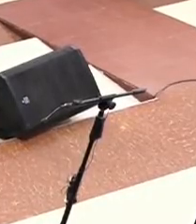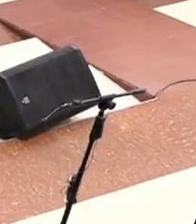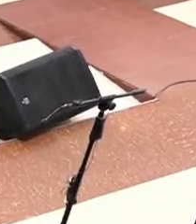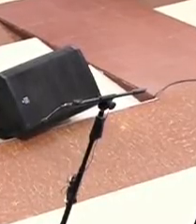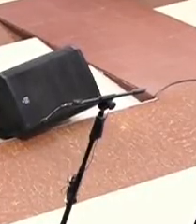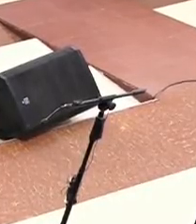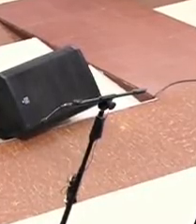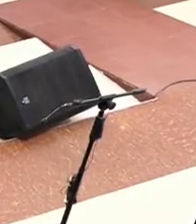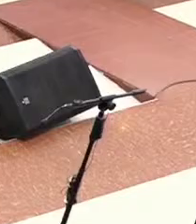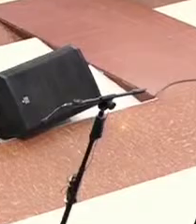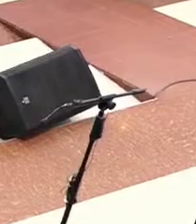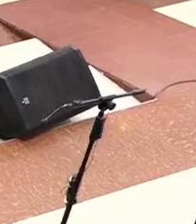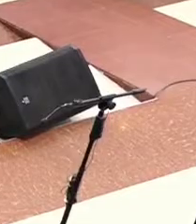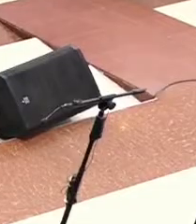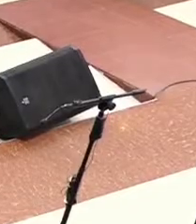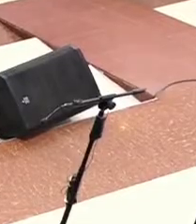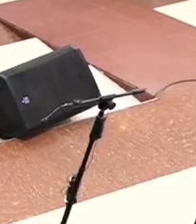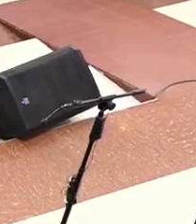ukiniponya